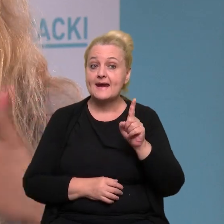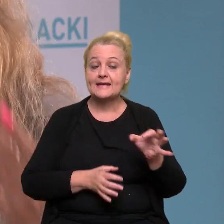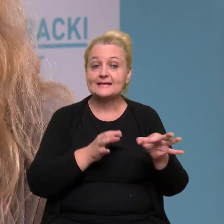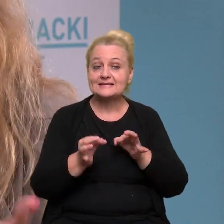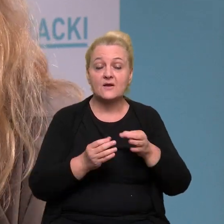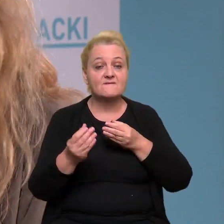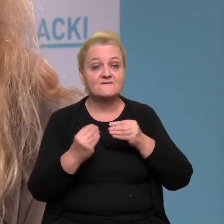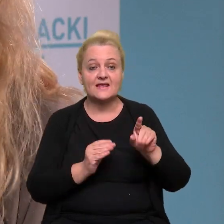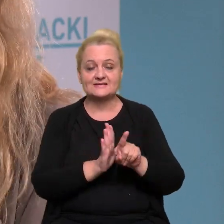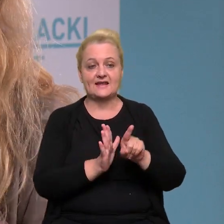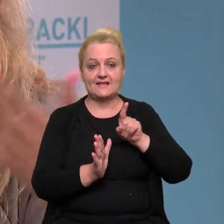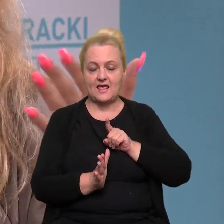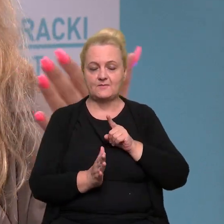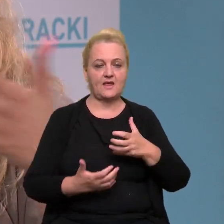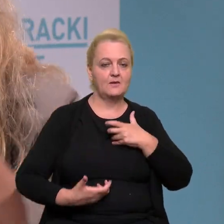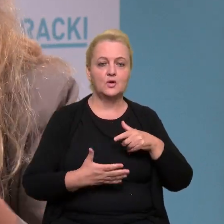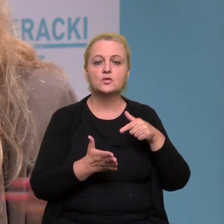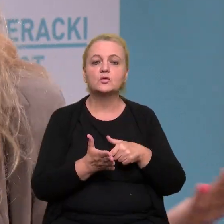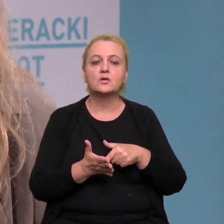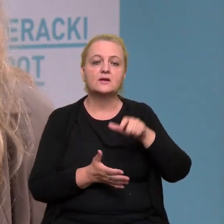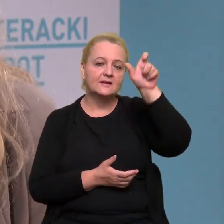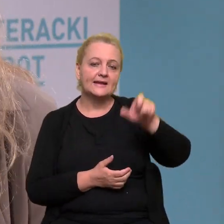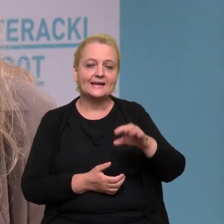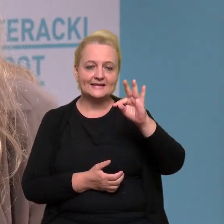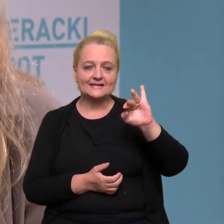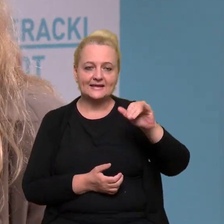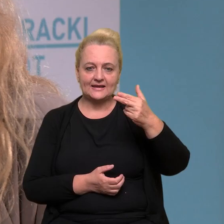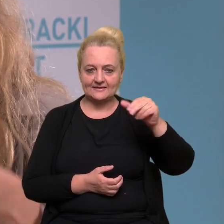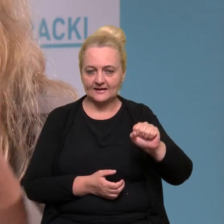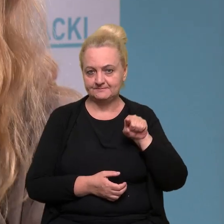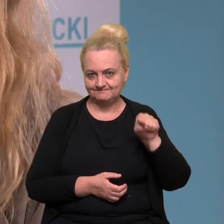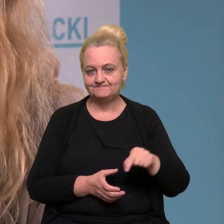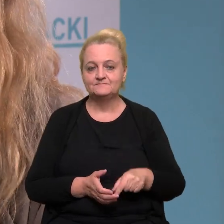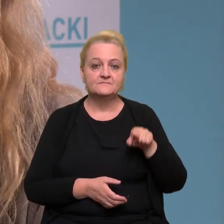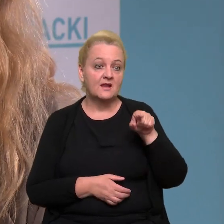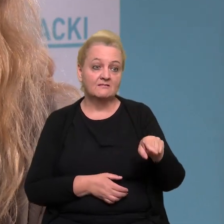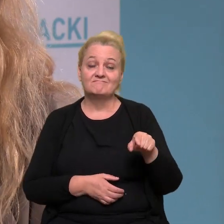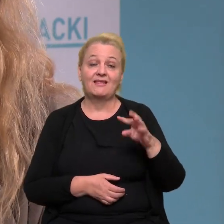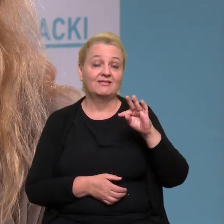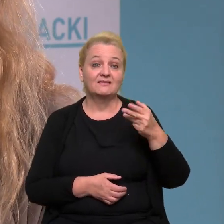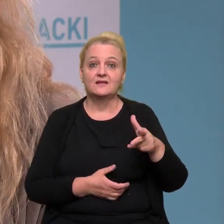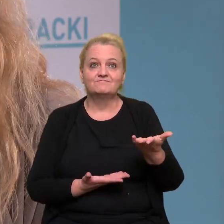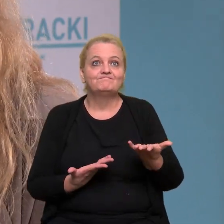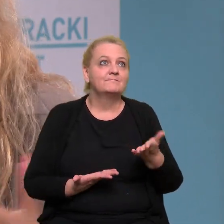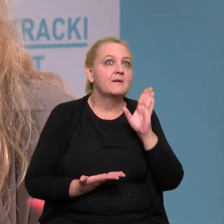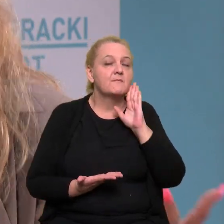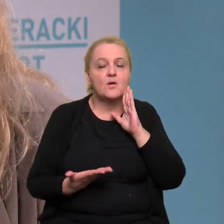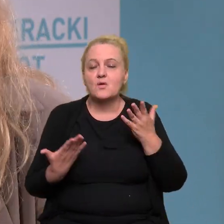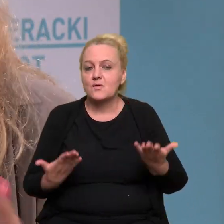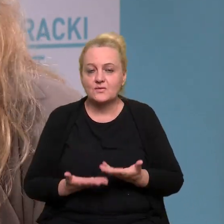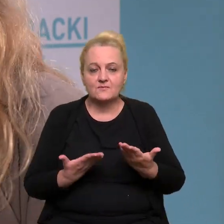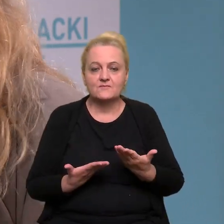która najbardziej dla mnie była emocjonalna, była historią Tiny, która nie potrafi wyzwolić się